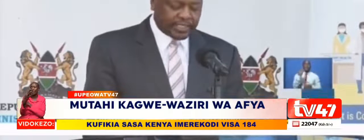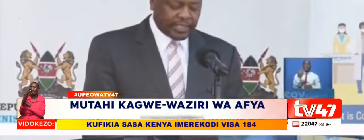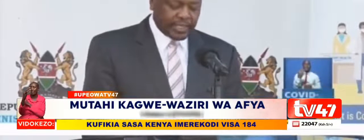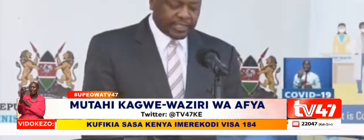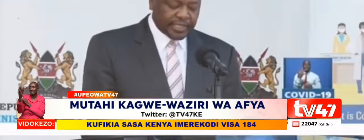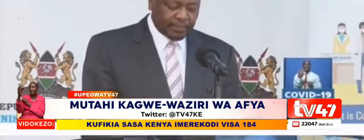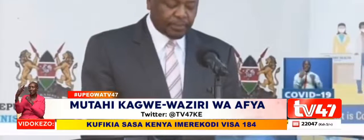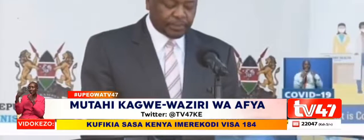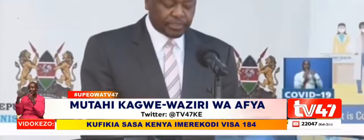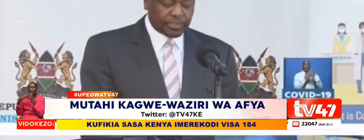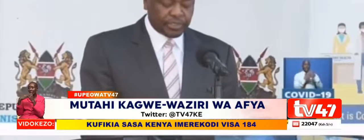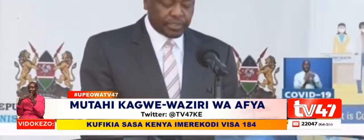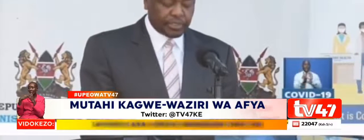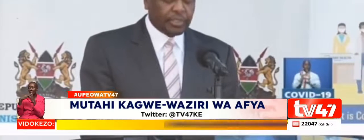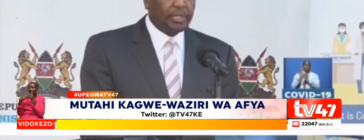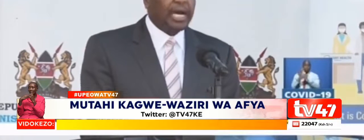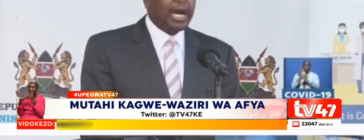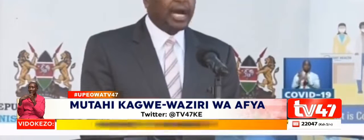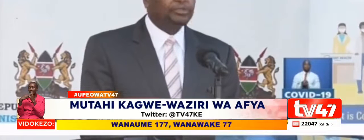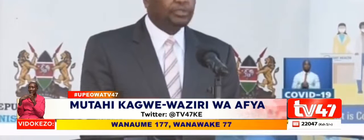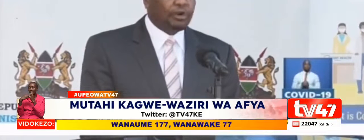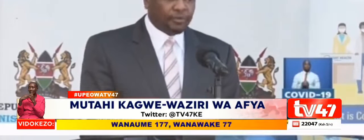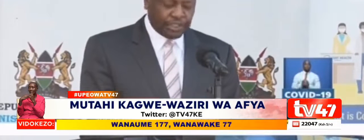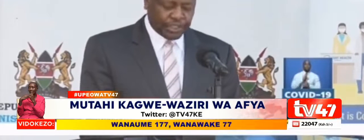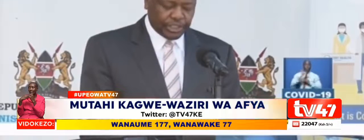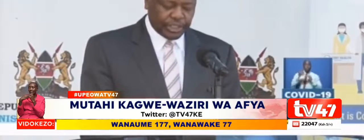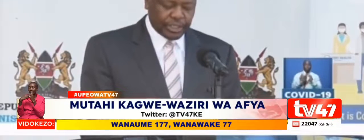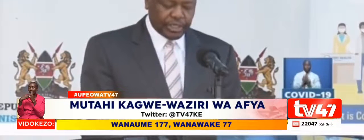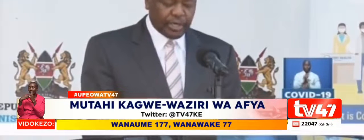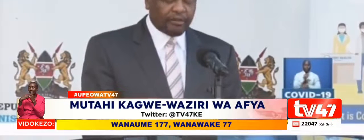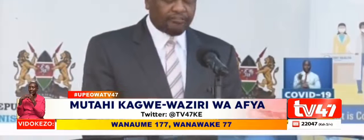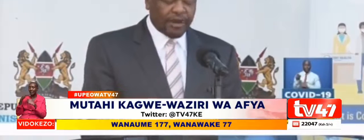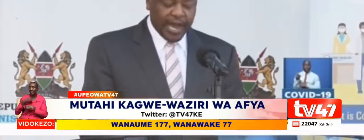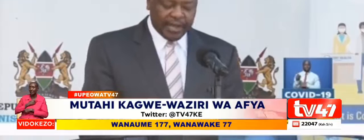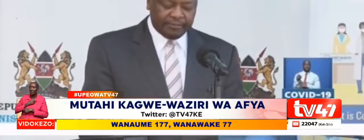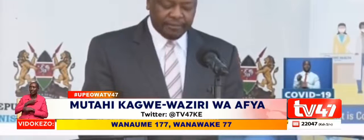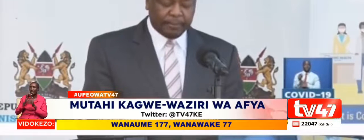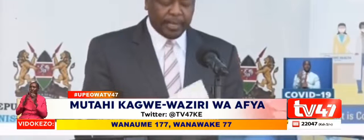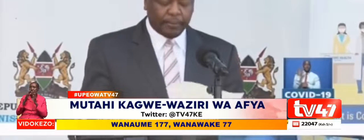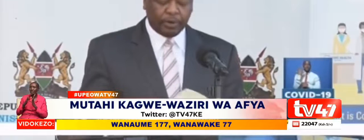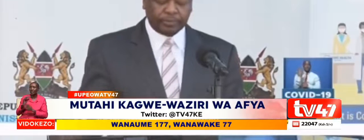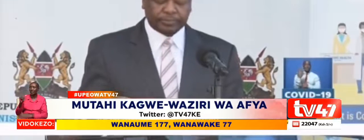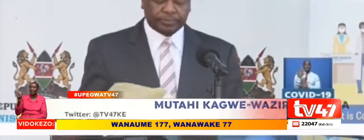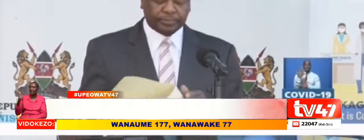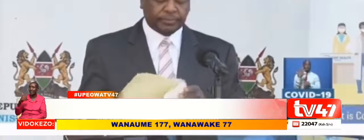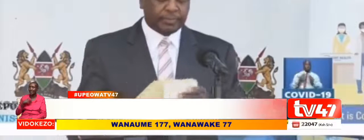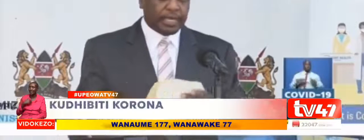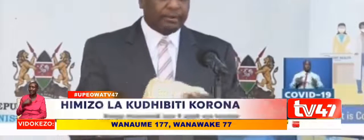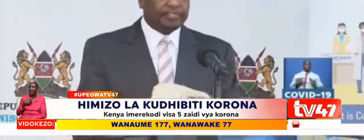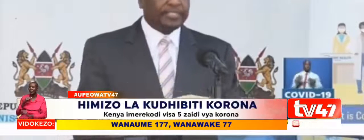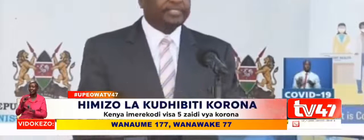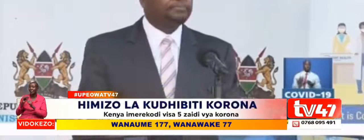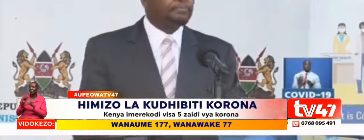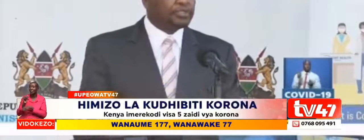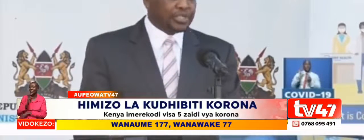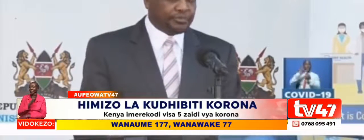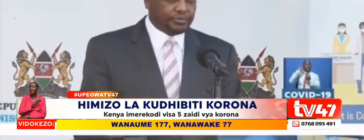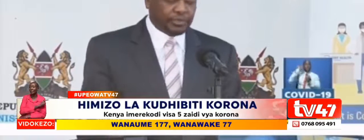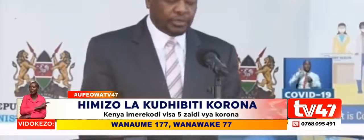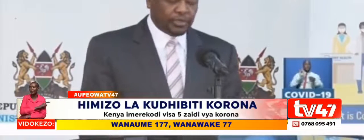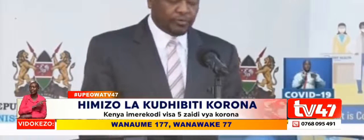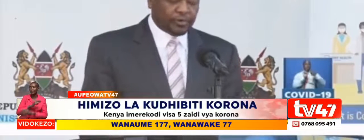308 samples, out of which 5 people have tested